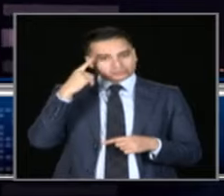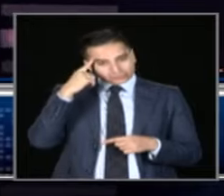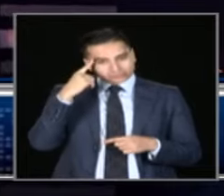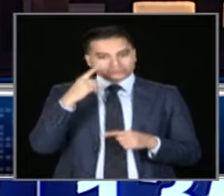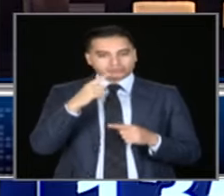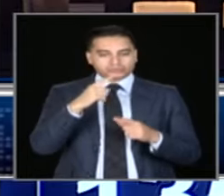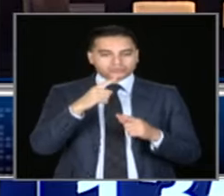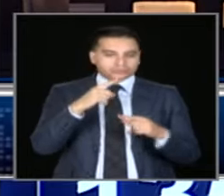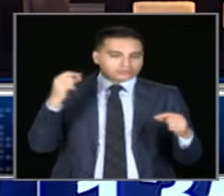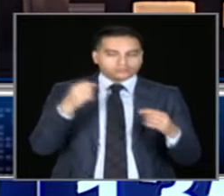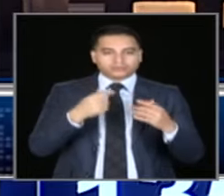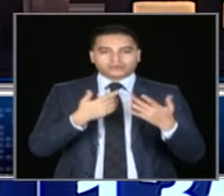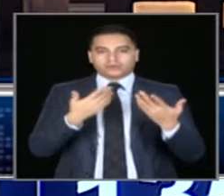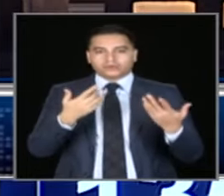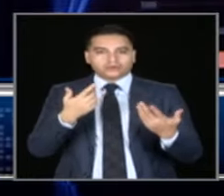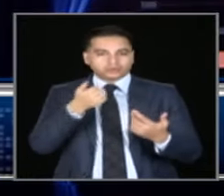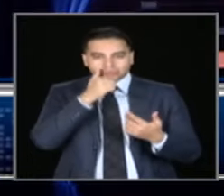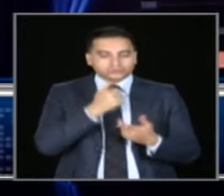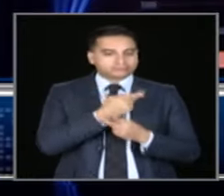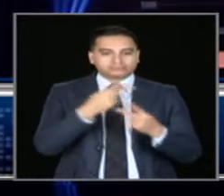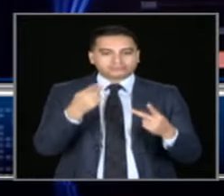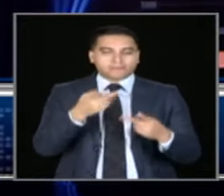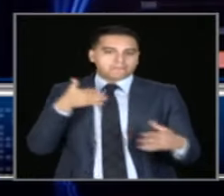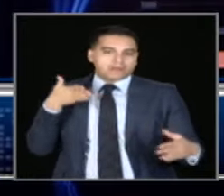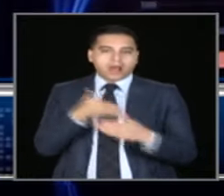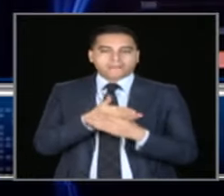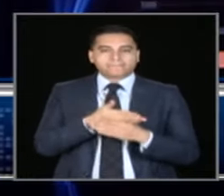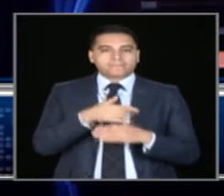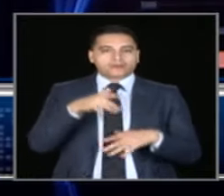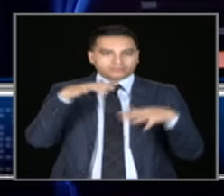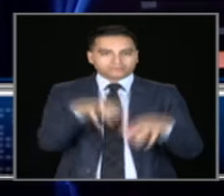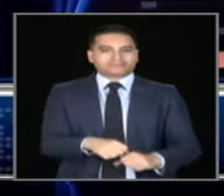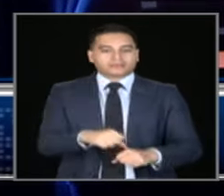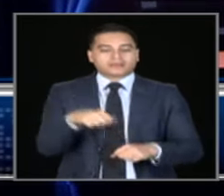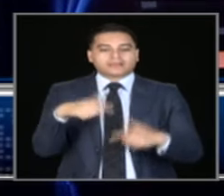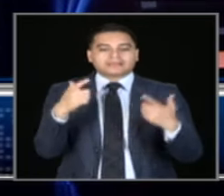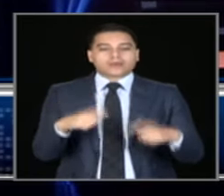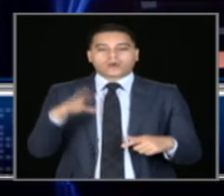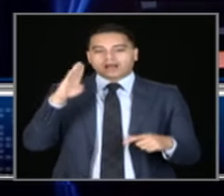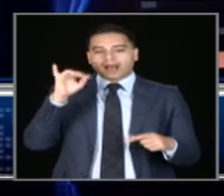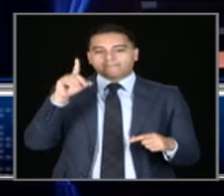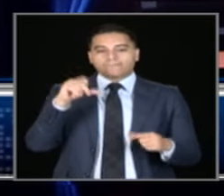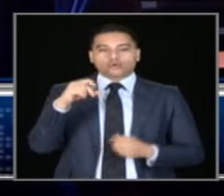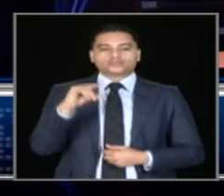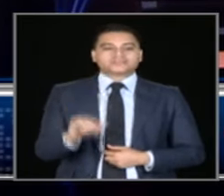للإطاحة بالحاكم وزعيم الخمير الحمر بول